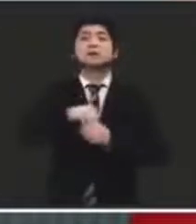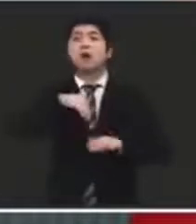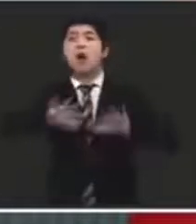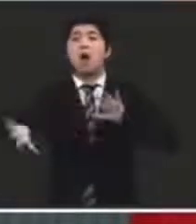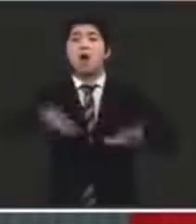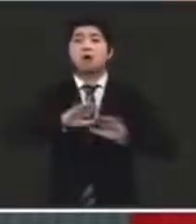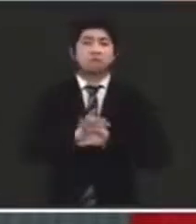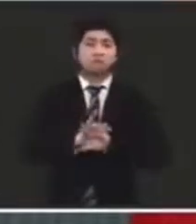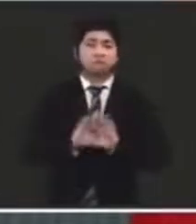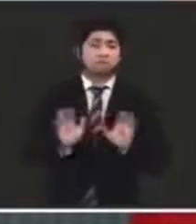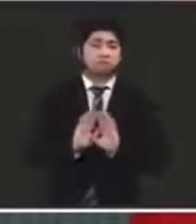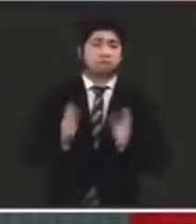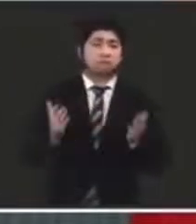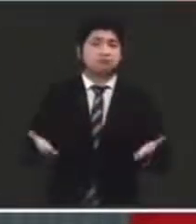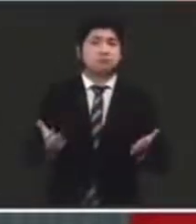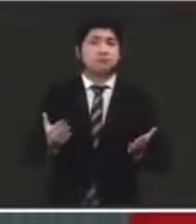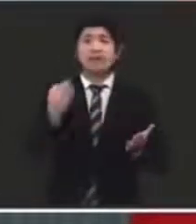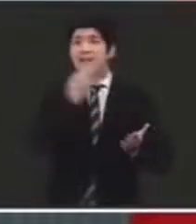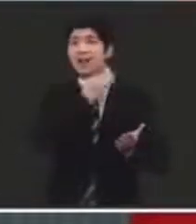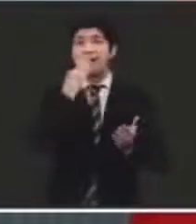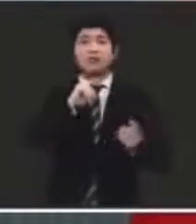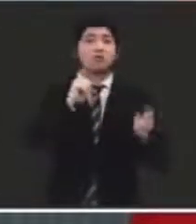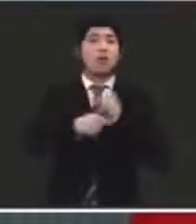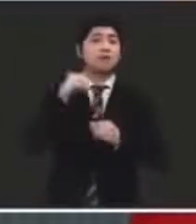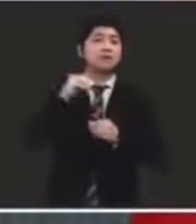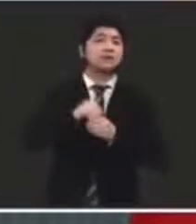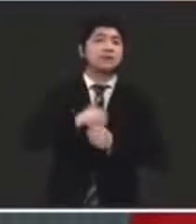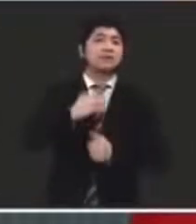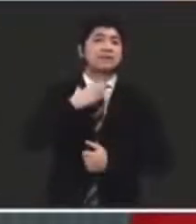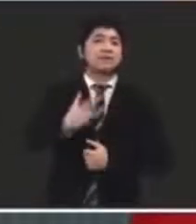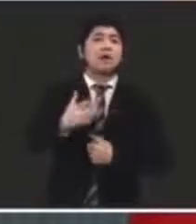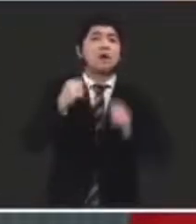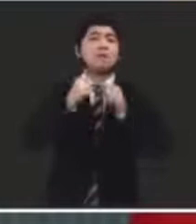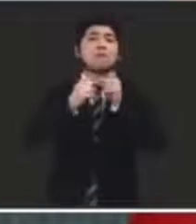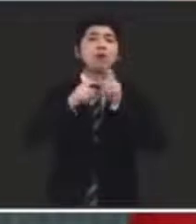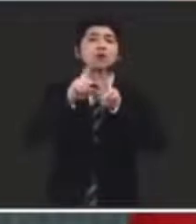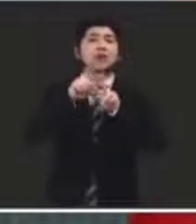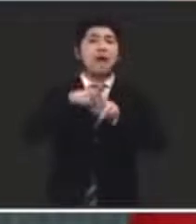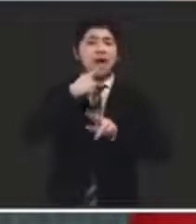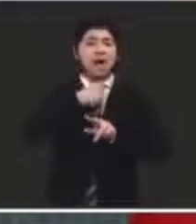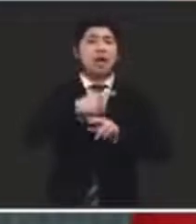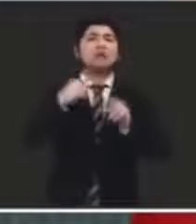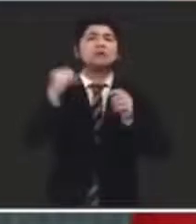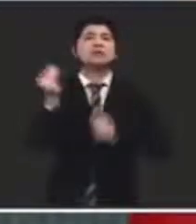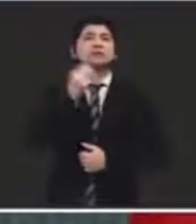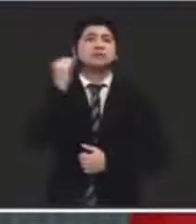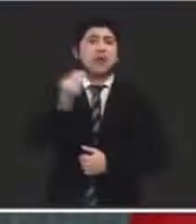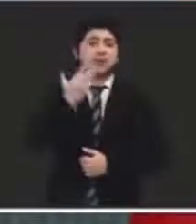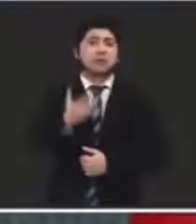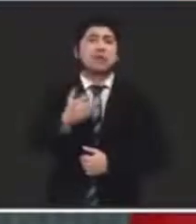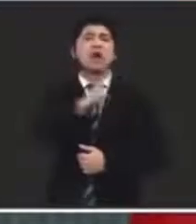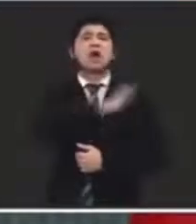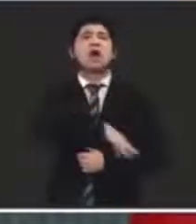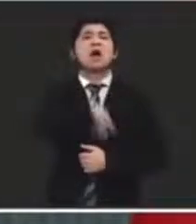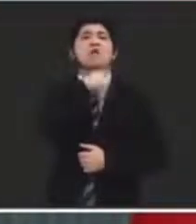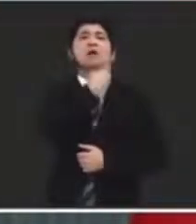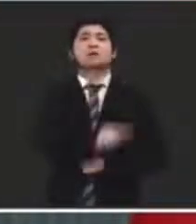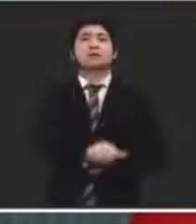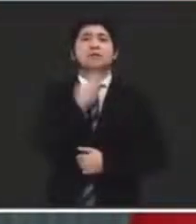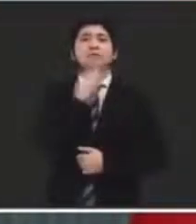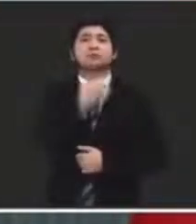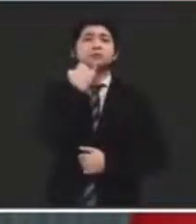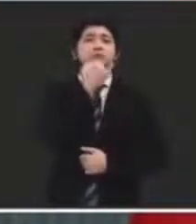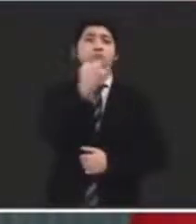görmüyoruz kritik bir dönemde Bosna Hersek Sırbistan ve hürvetistan'a yaptığımız